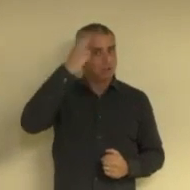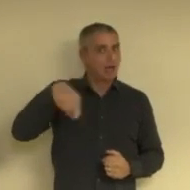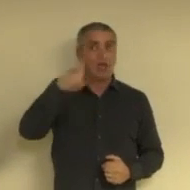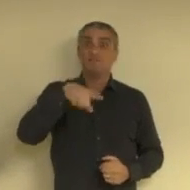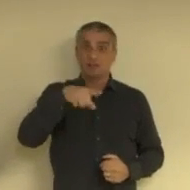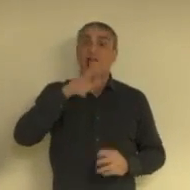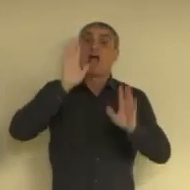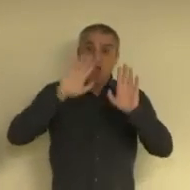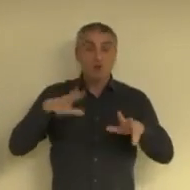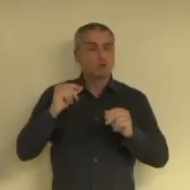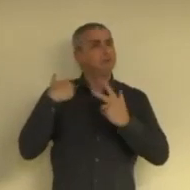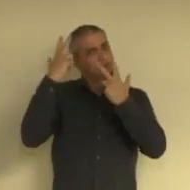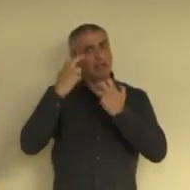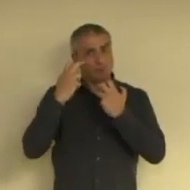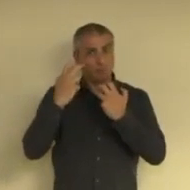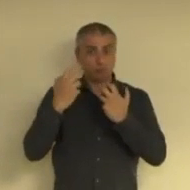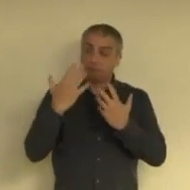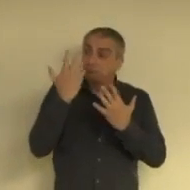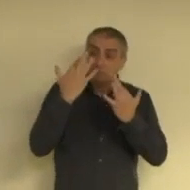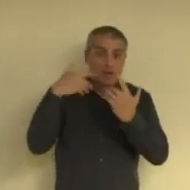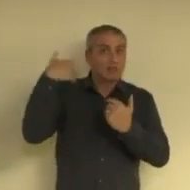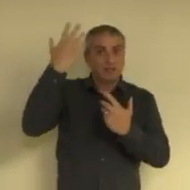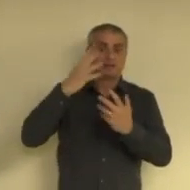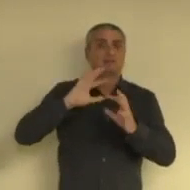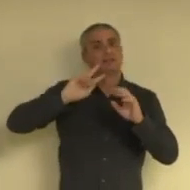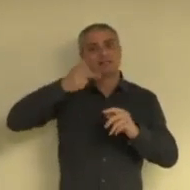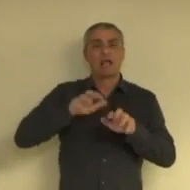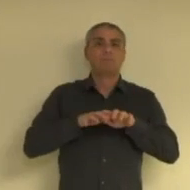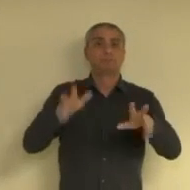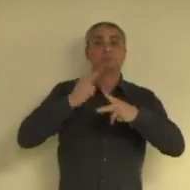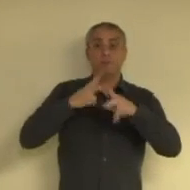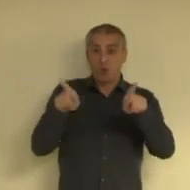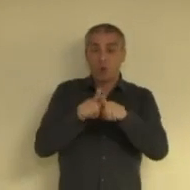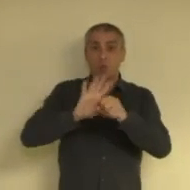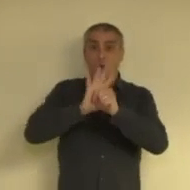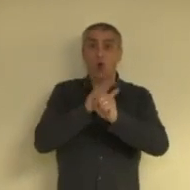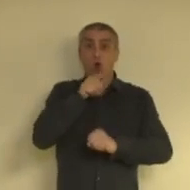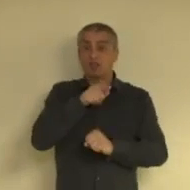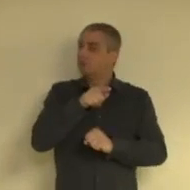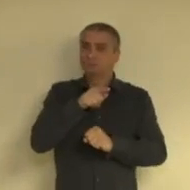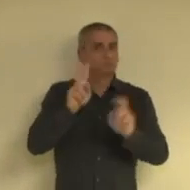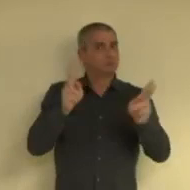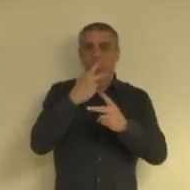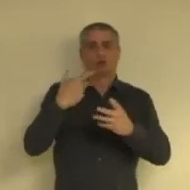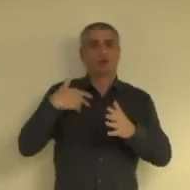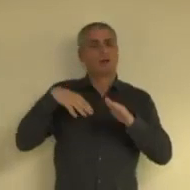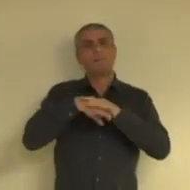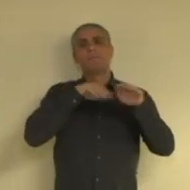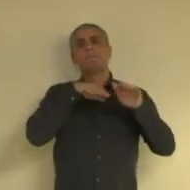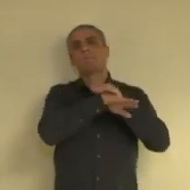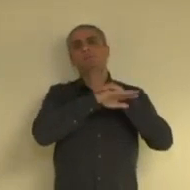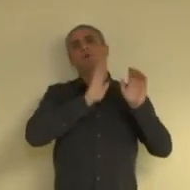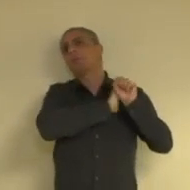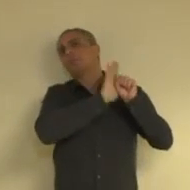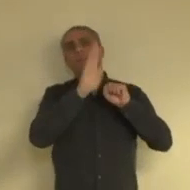להבין שגם אם יש צפי שמתישהו תפרוץ מגפה כמו הקורונה, אי אפשר להחזיק מחסנים